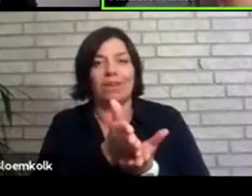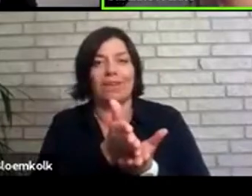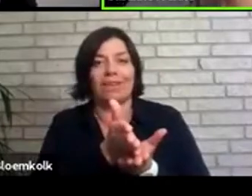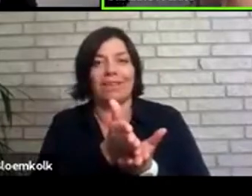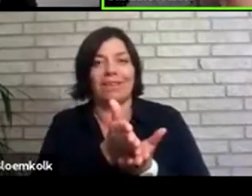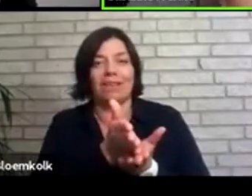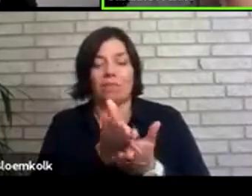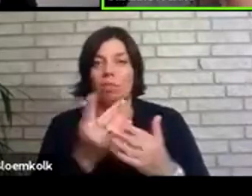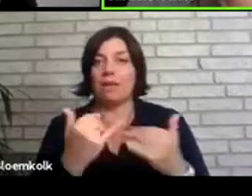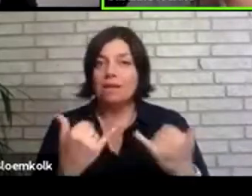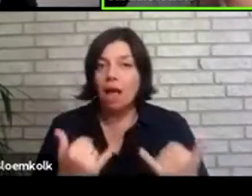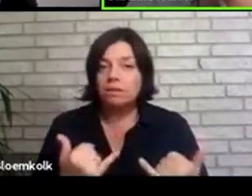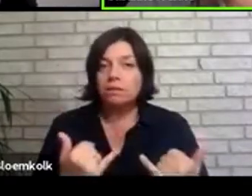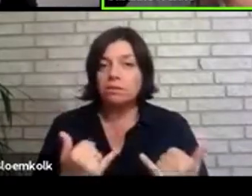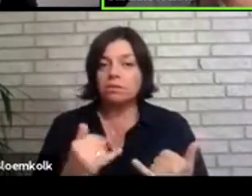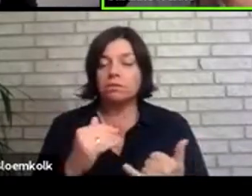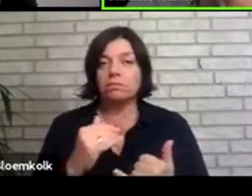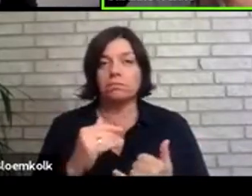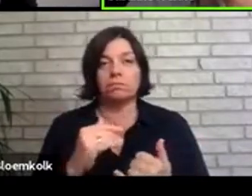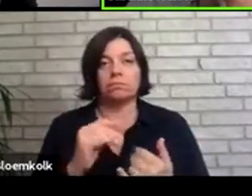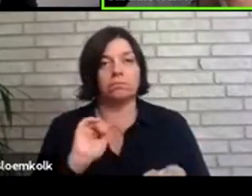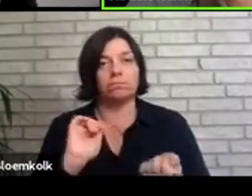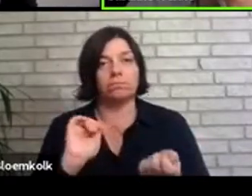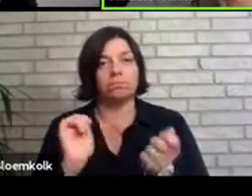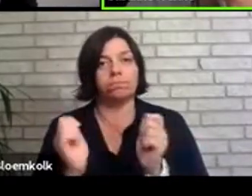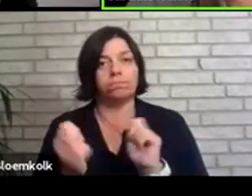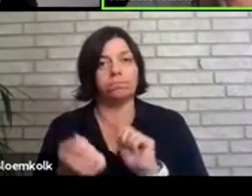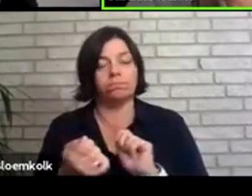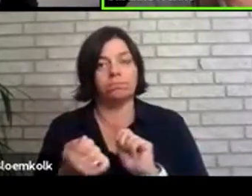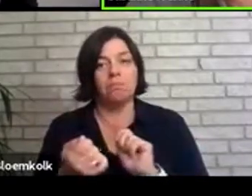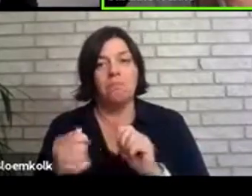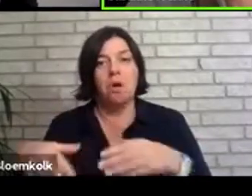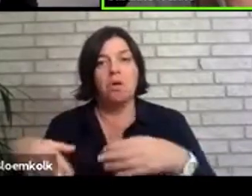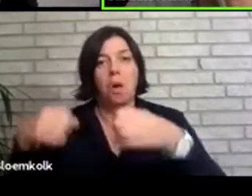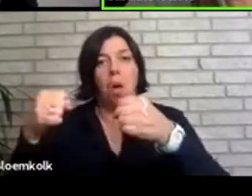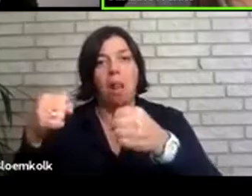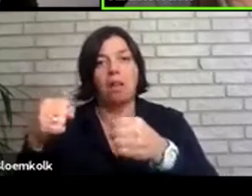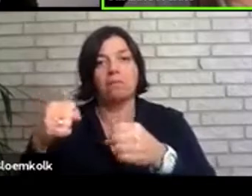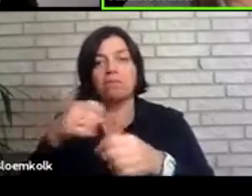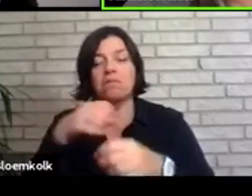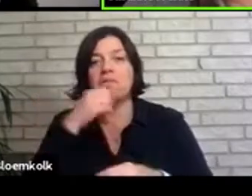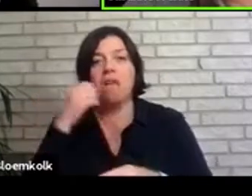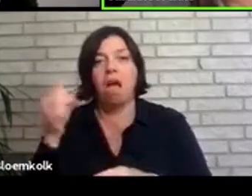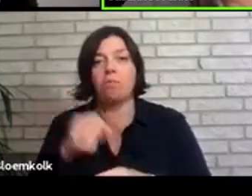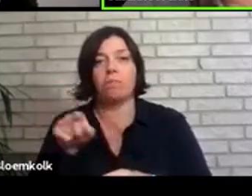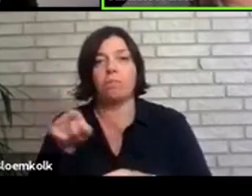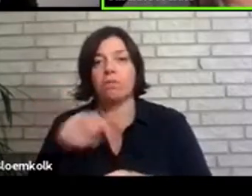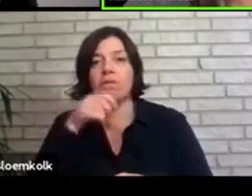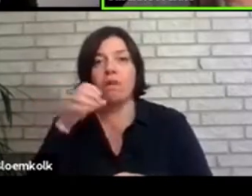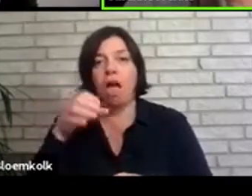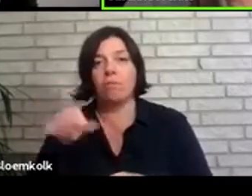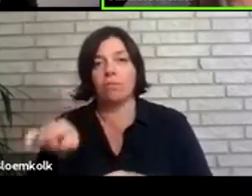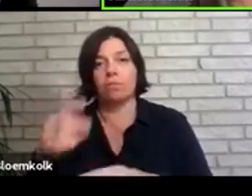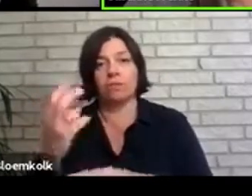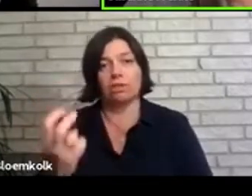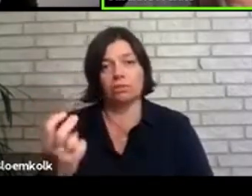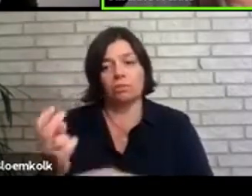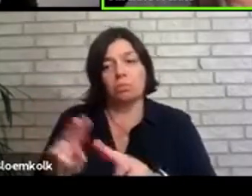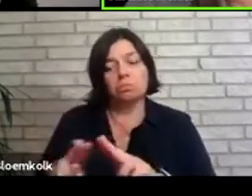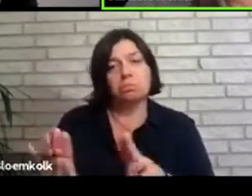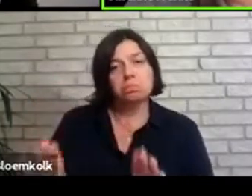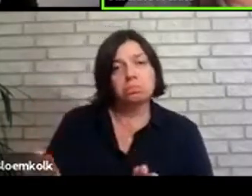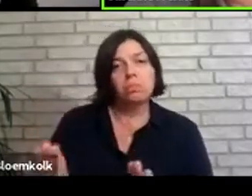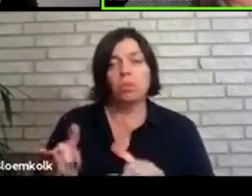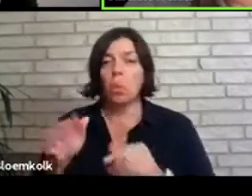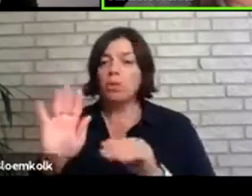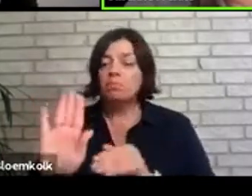ruhig vor einer Kölner Kneipe gesessen haben. Also sprich, es ist ganz spannend,